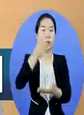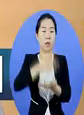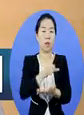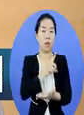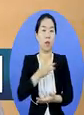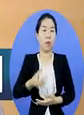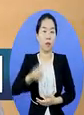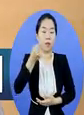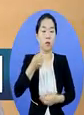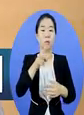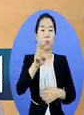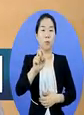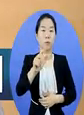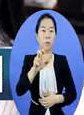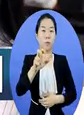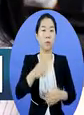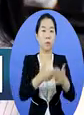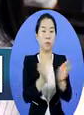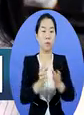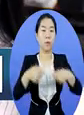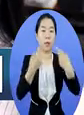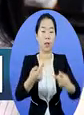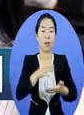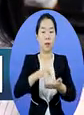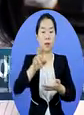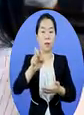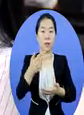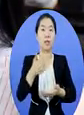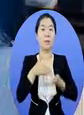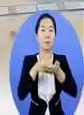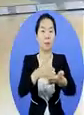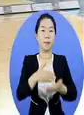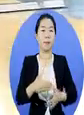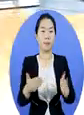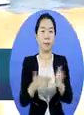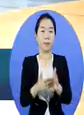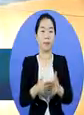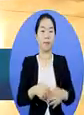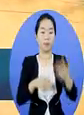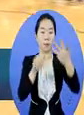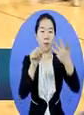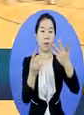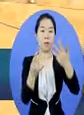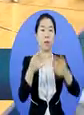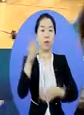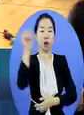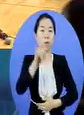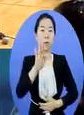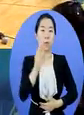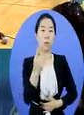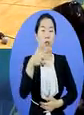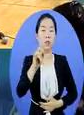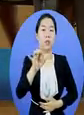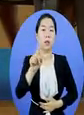주제로 25개 팀이 참가해 총 27건의 제안 사업을 접수했습니다. 제8회 전국 고치아 선수권